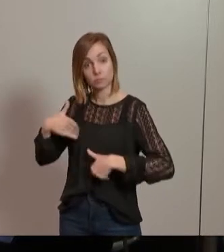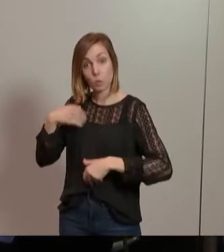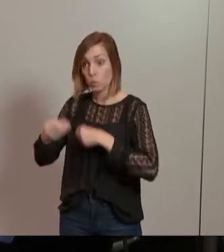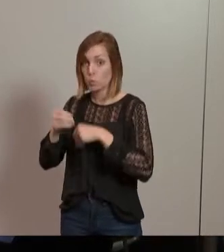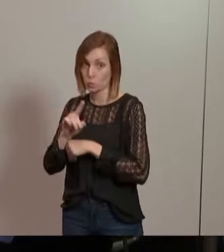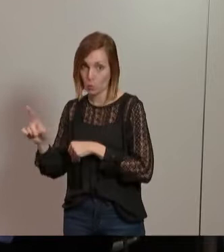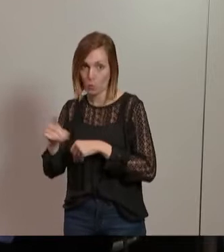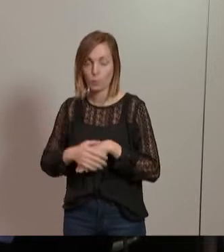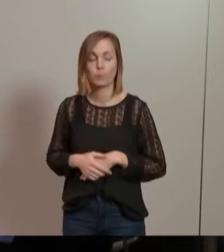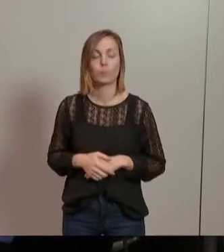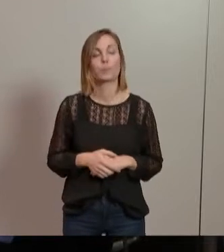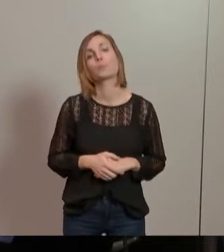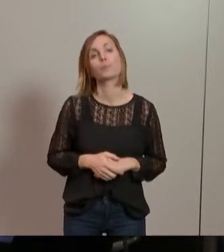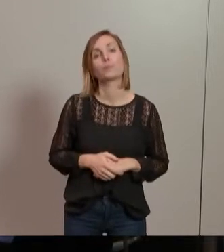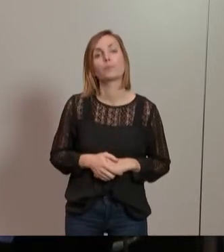publics.